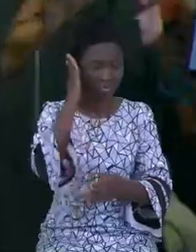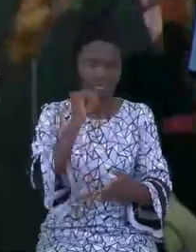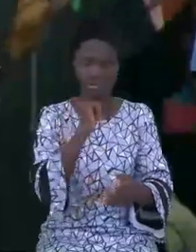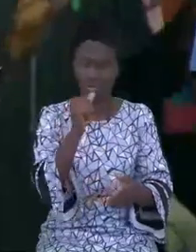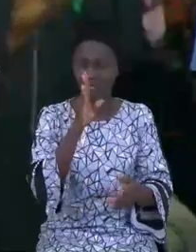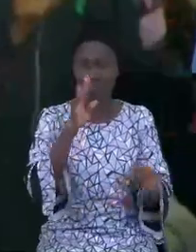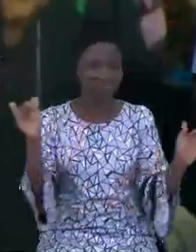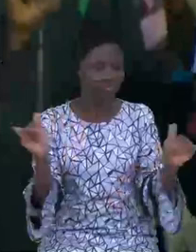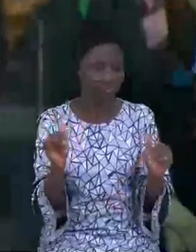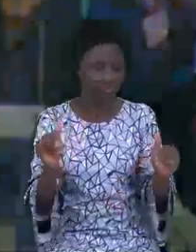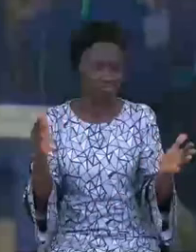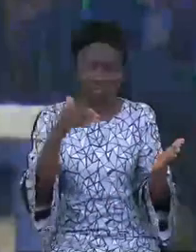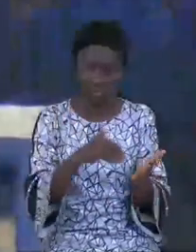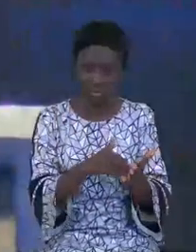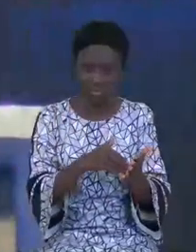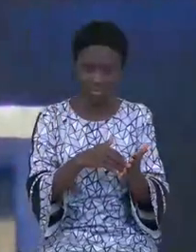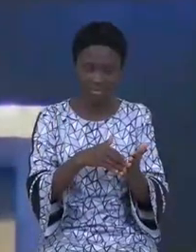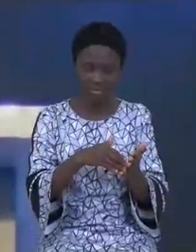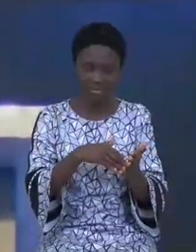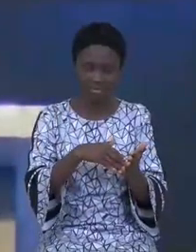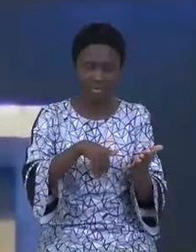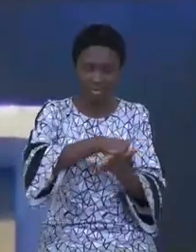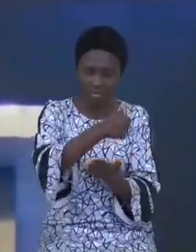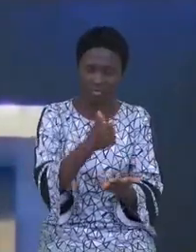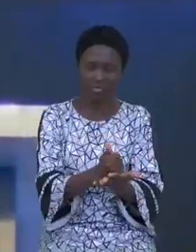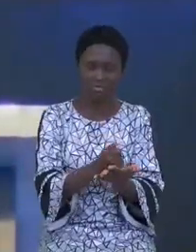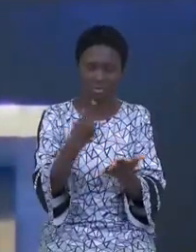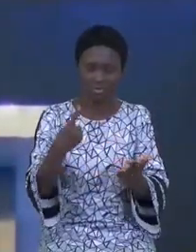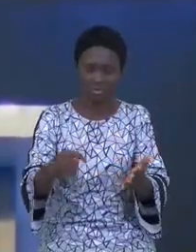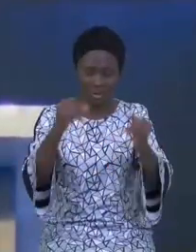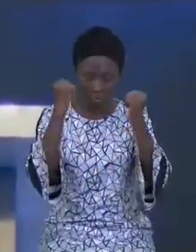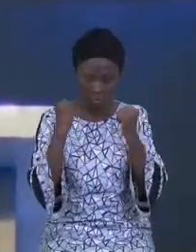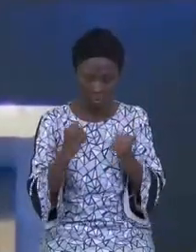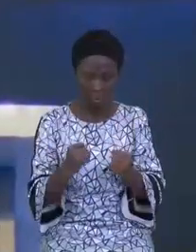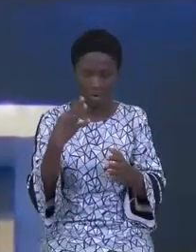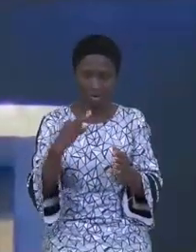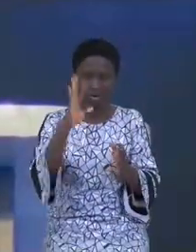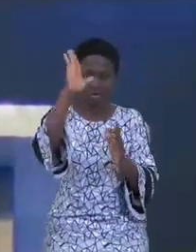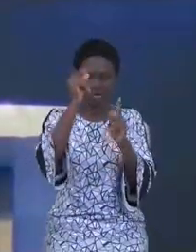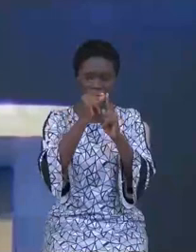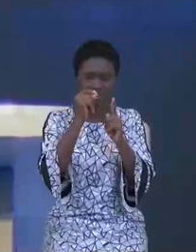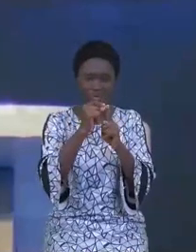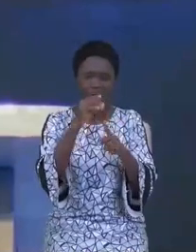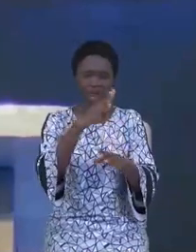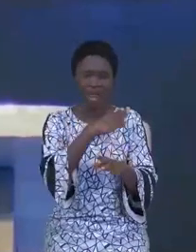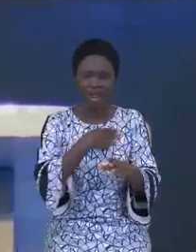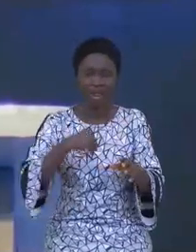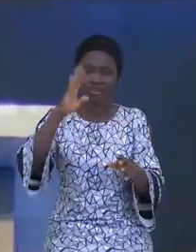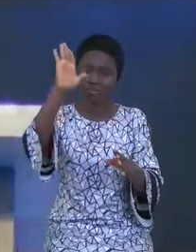nous ne serons plus jamais les mêmes. Confirme la puissance de la parole et